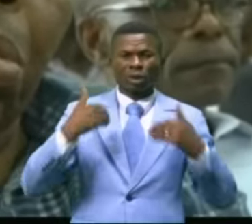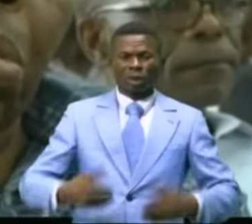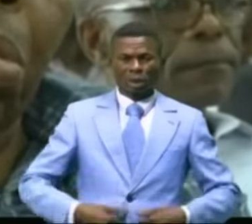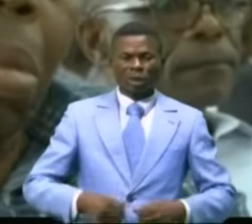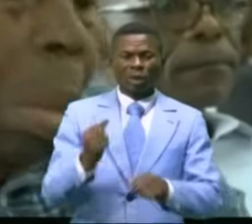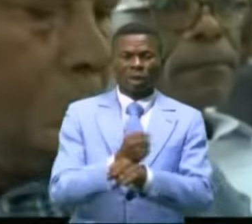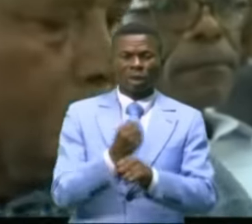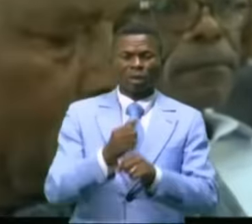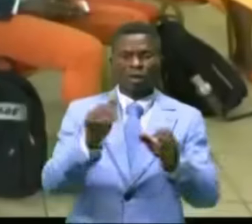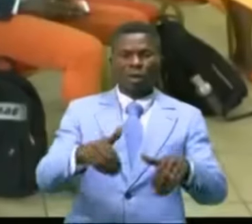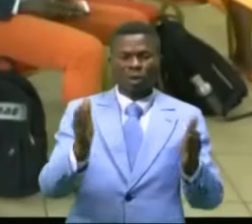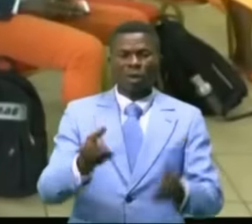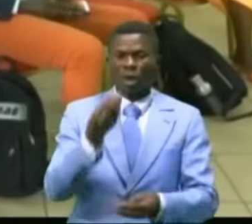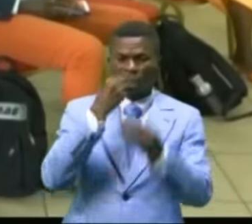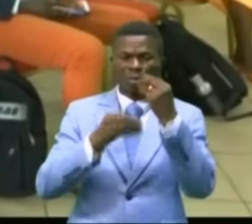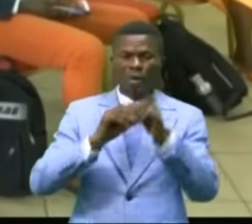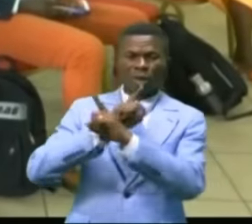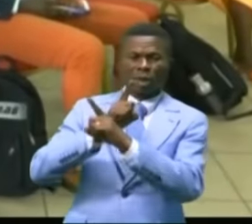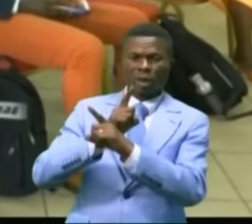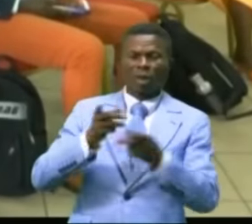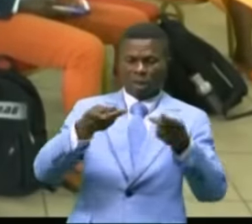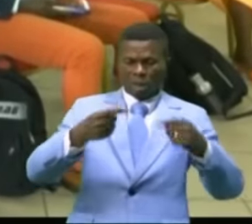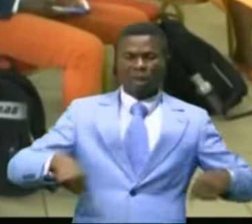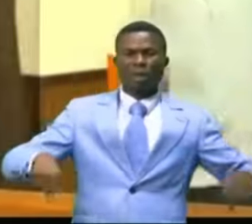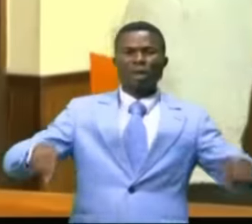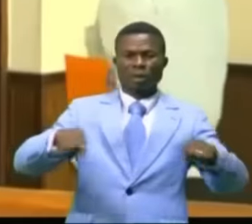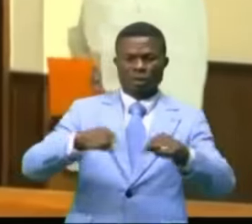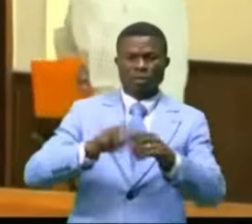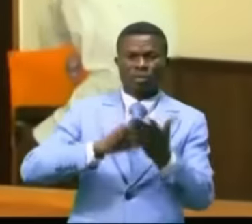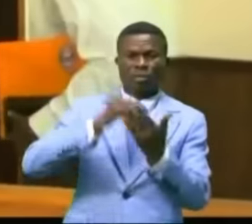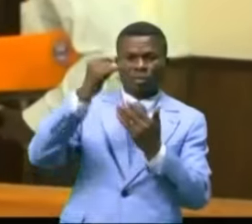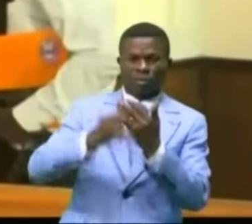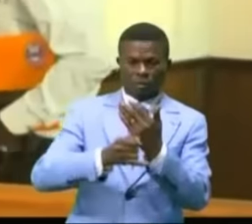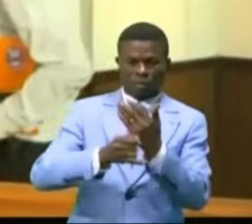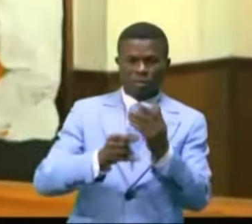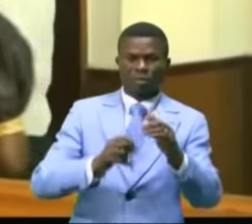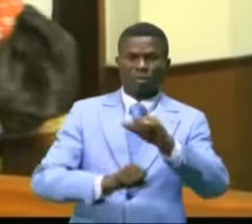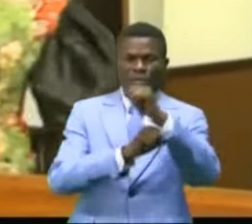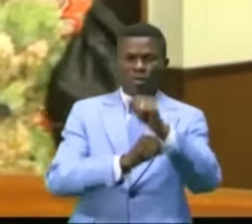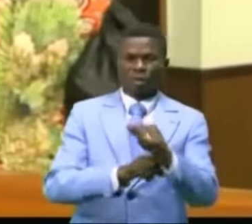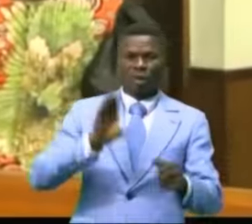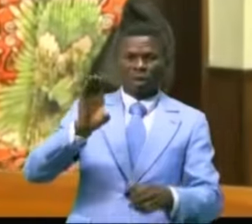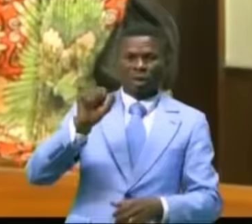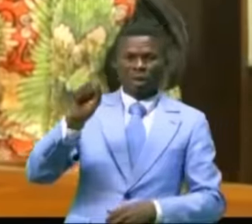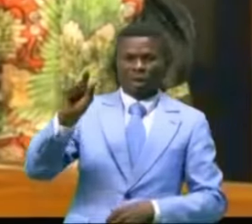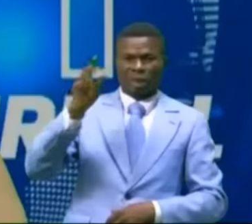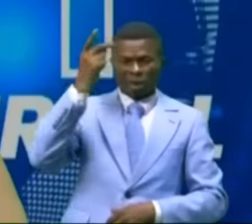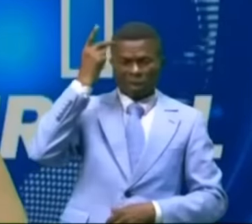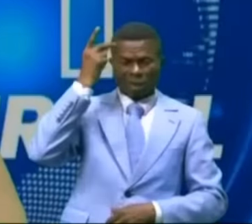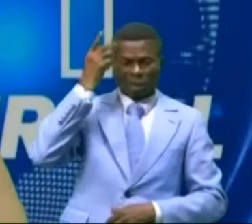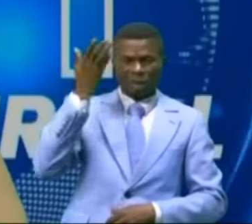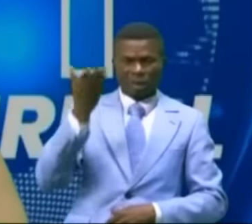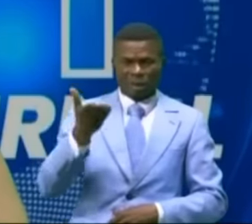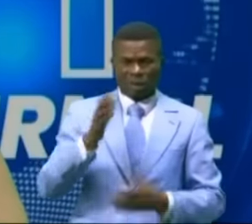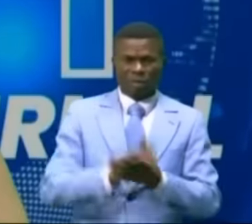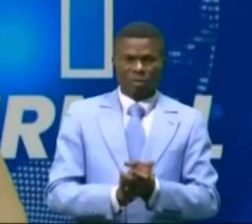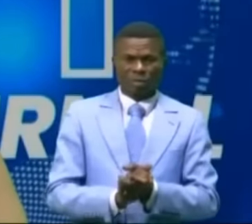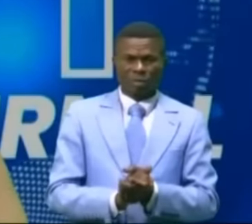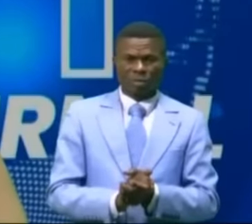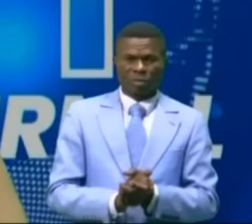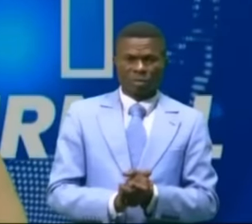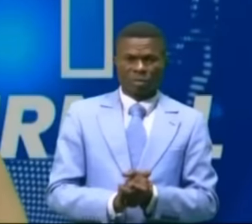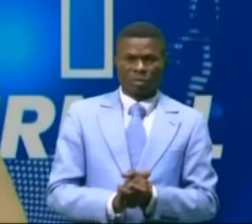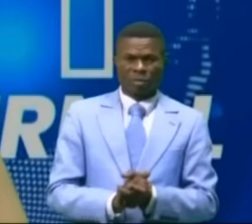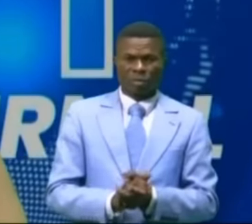maraîchers, consommateurs et de protection de l'environnement. Projet piloté par Caritas Kinshasa. La